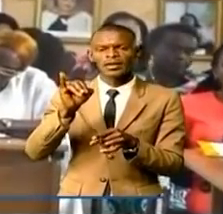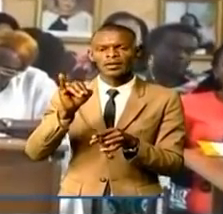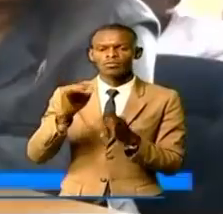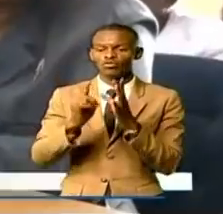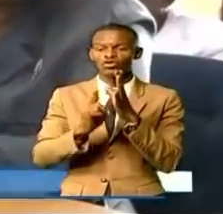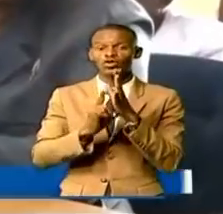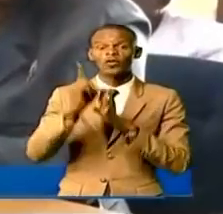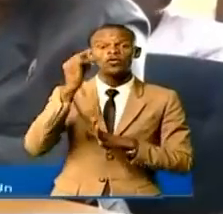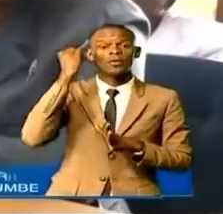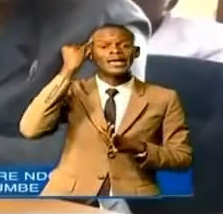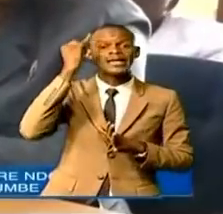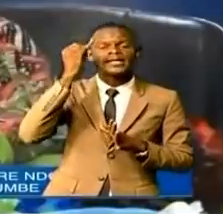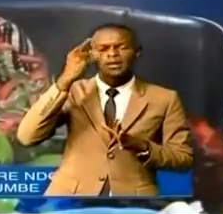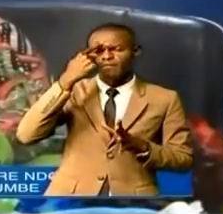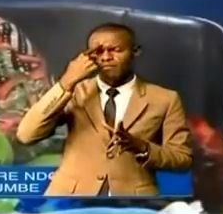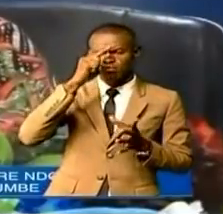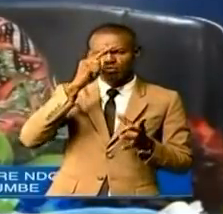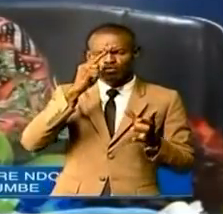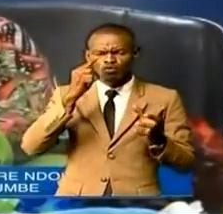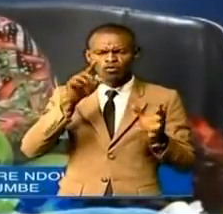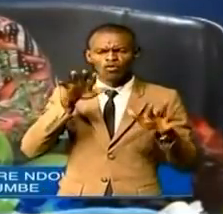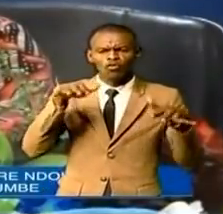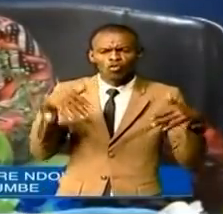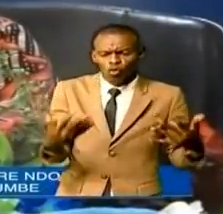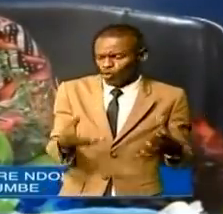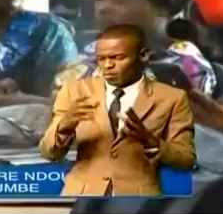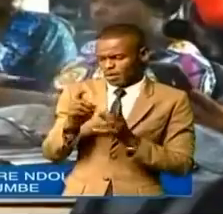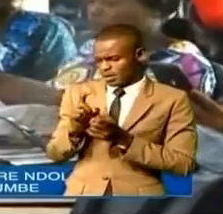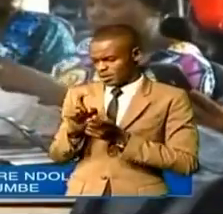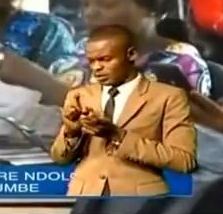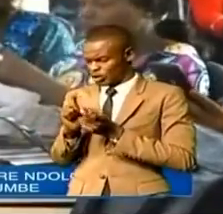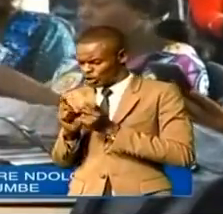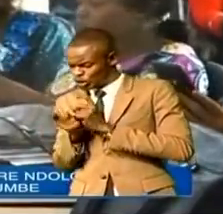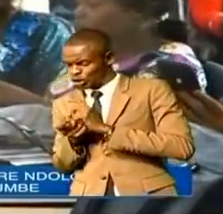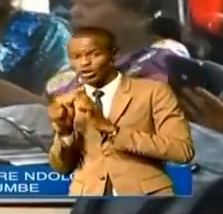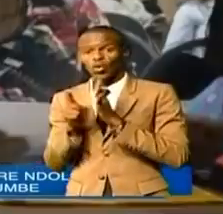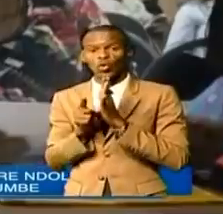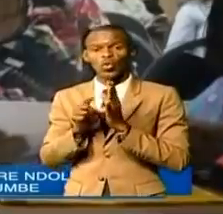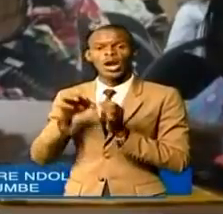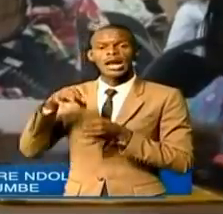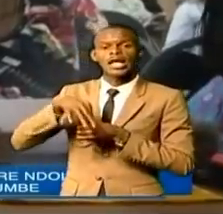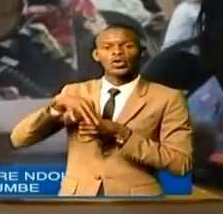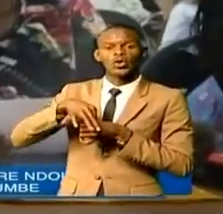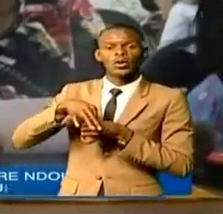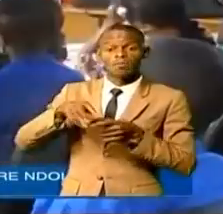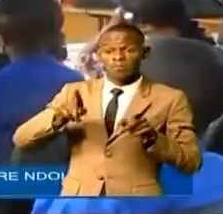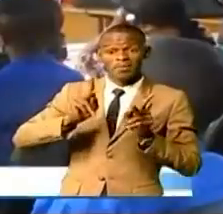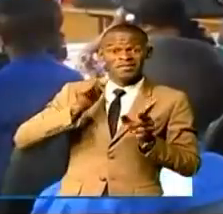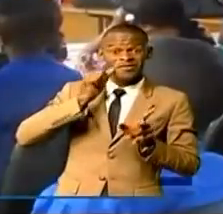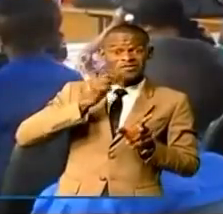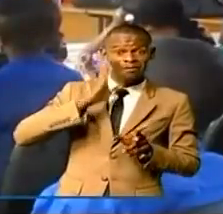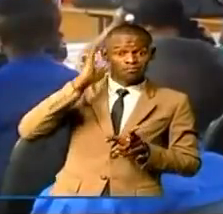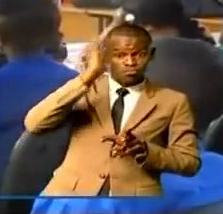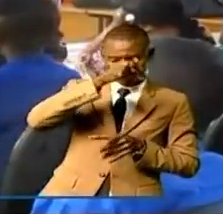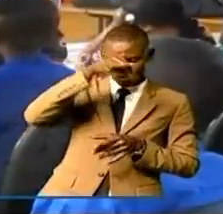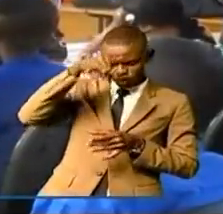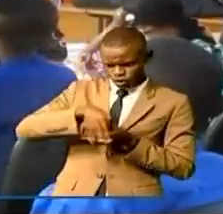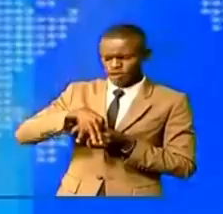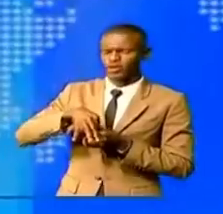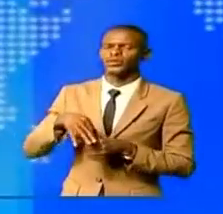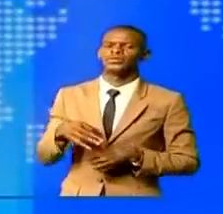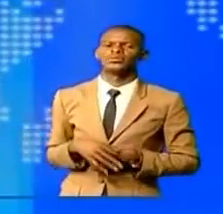des réformes dans la loi électorale visant la représentation paritaire des femmes dans les différentes listes